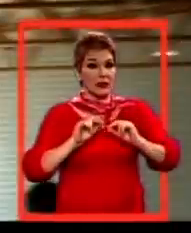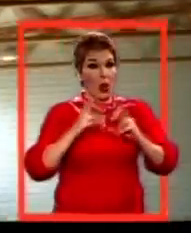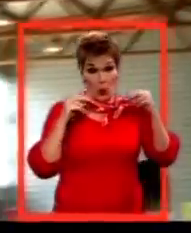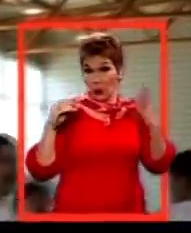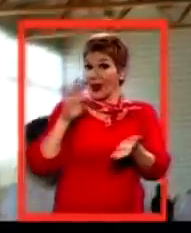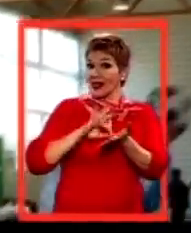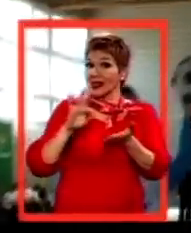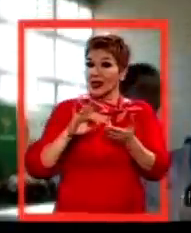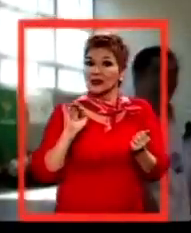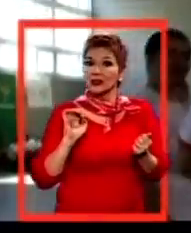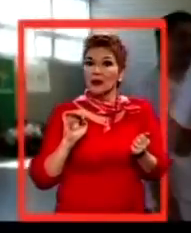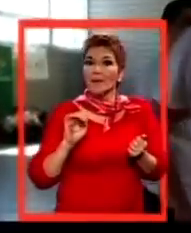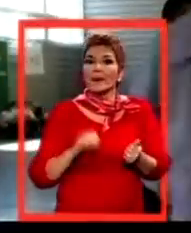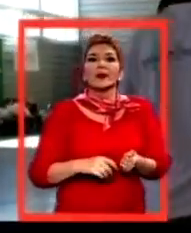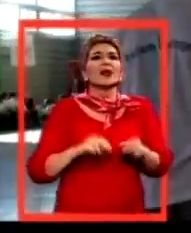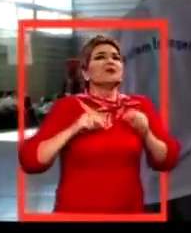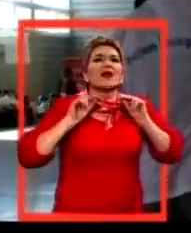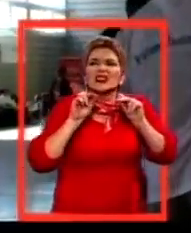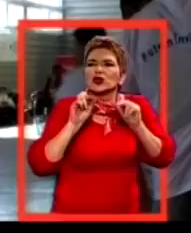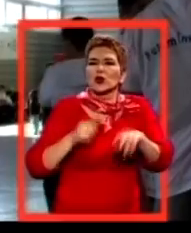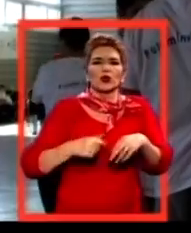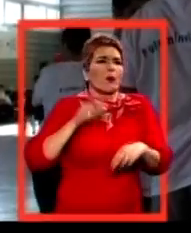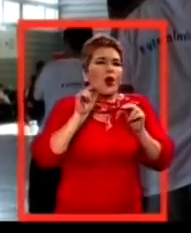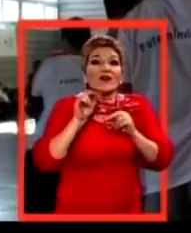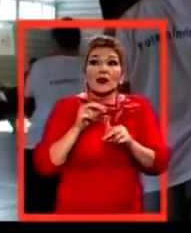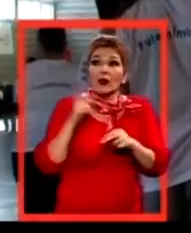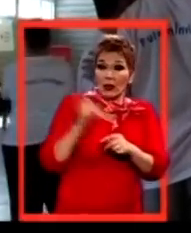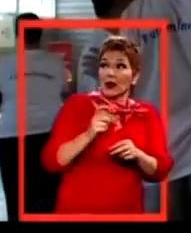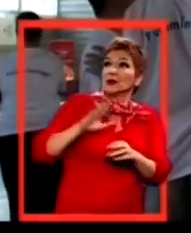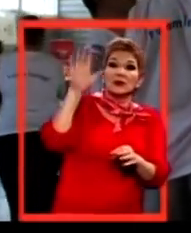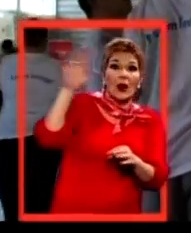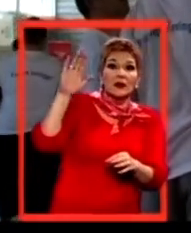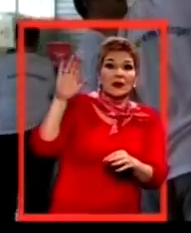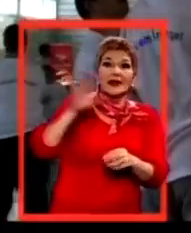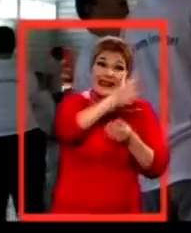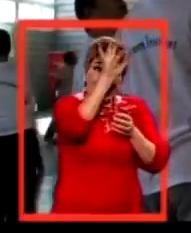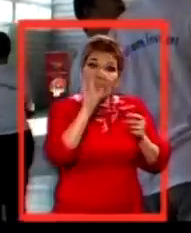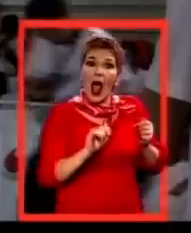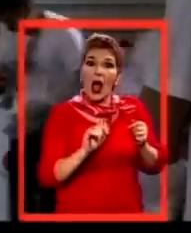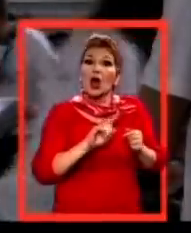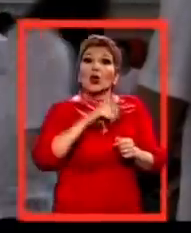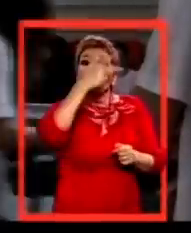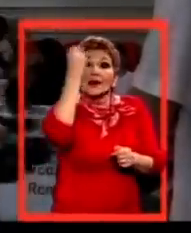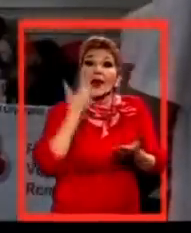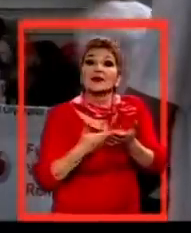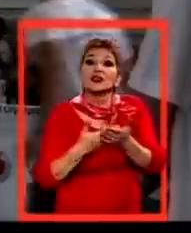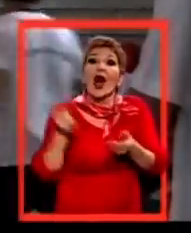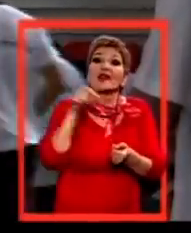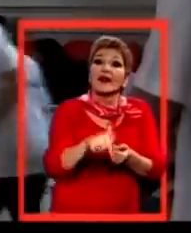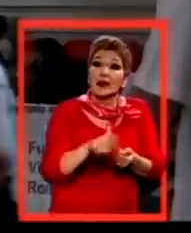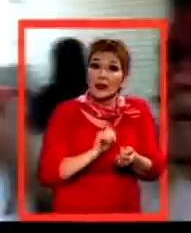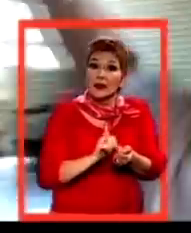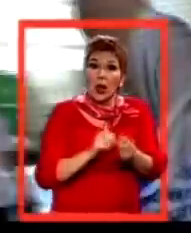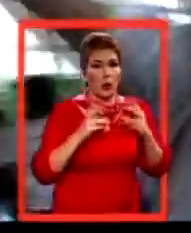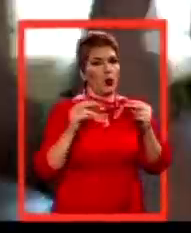ori facilitatori sau instructori care au venit din străinătate scriau pe tablă: nu uitați de ce vă aflați aici. Pentru